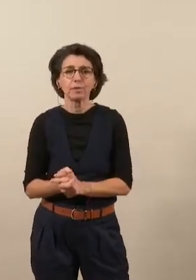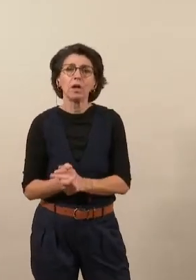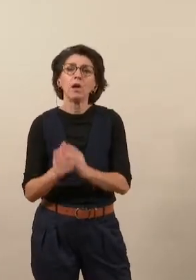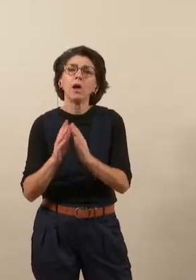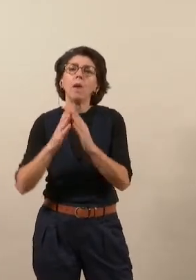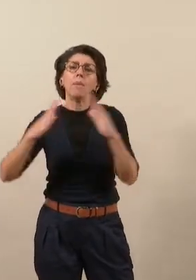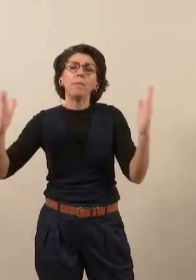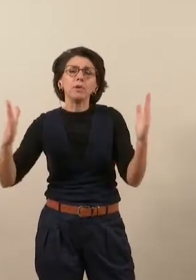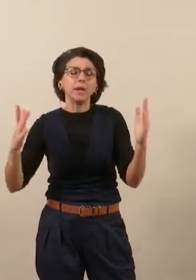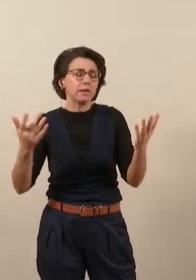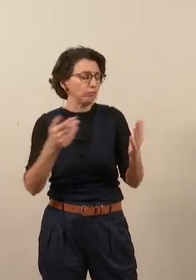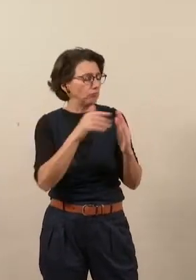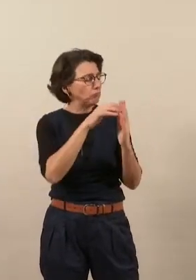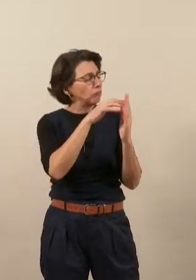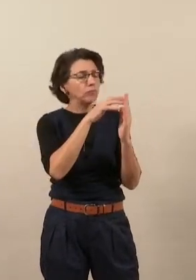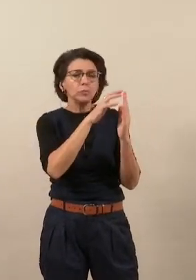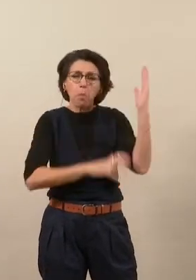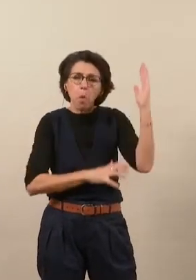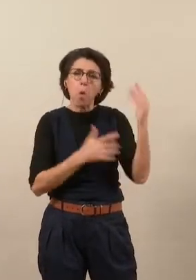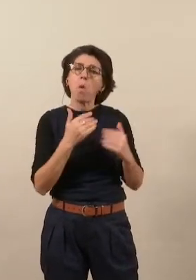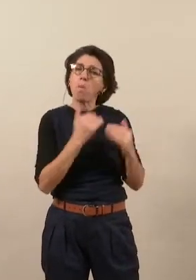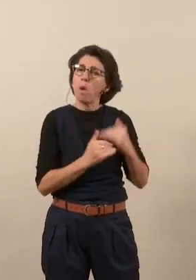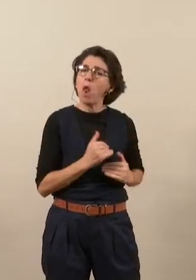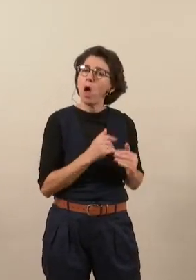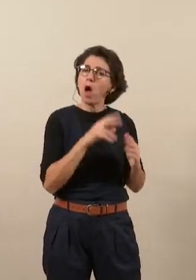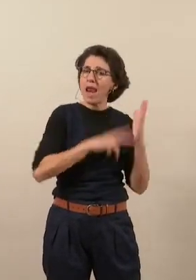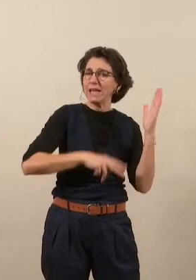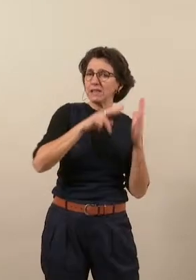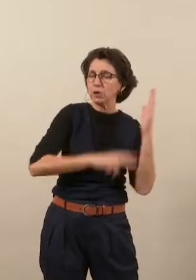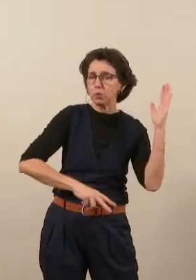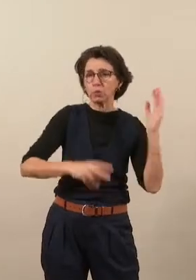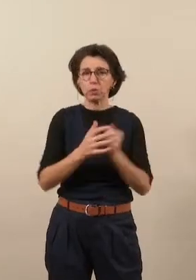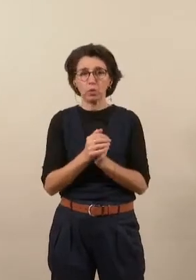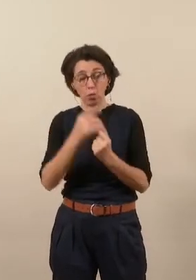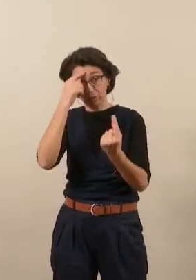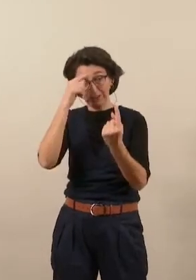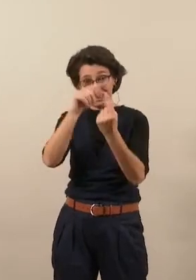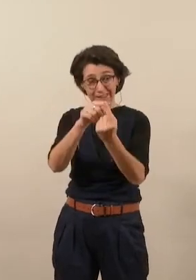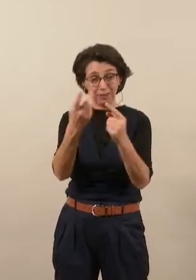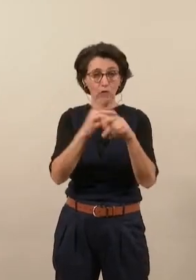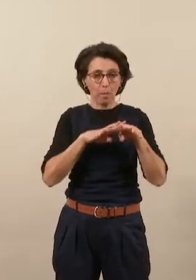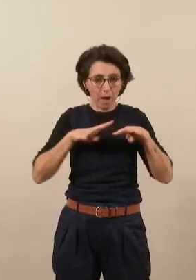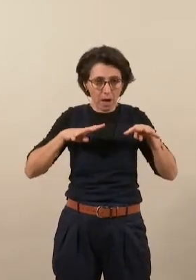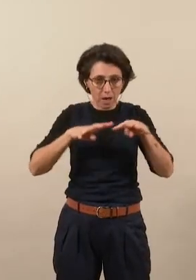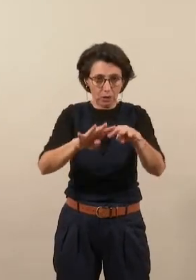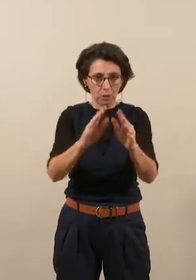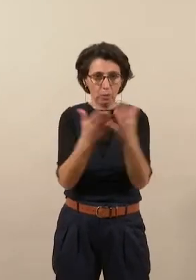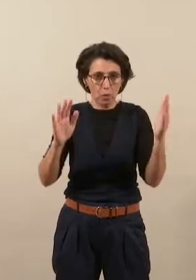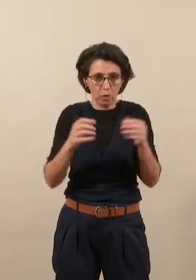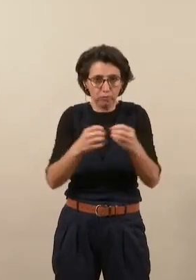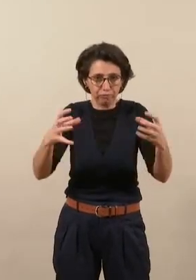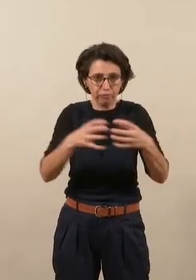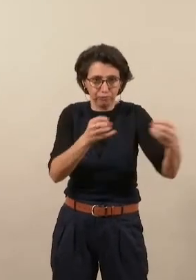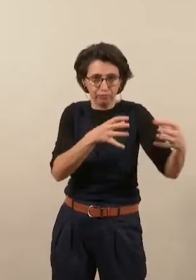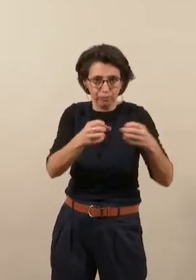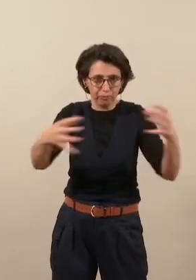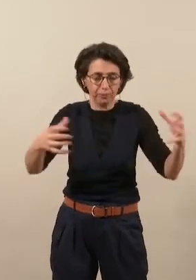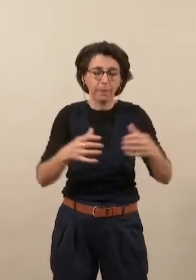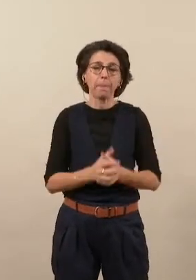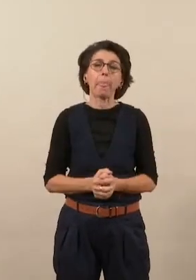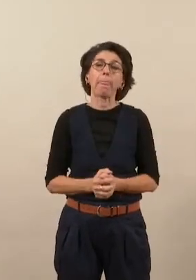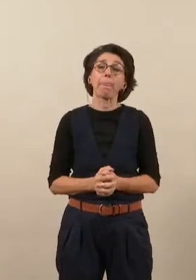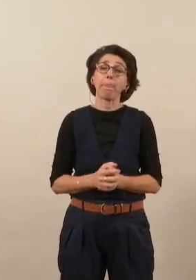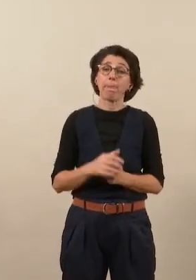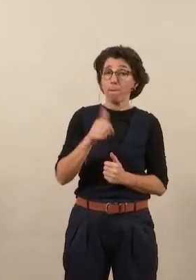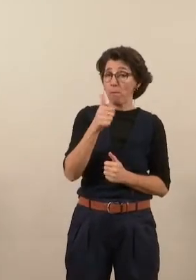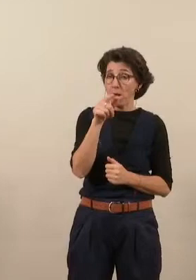de faire évoluer le réseau des bibliothèques et leur rôle vis-à-vis des usagers. Vous avez commencé par en fermer